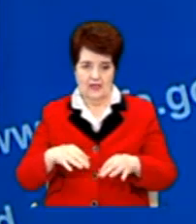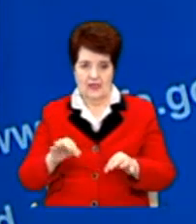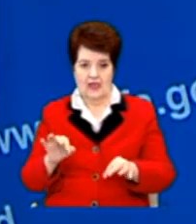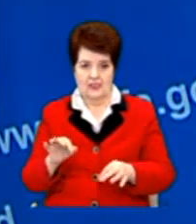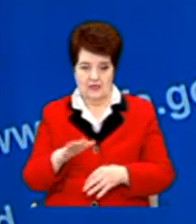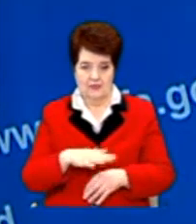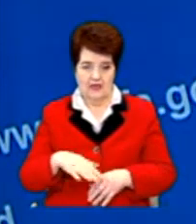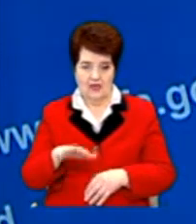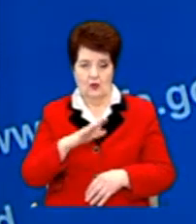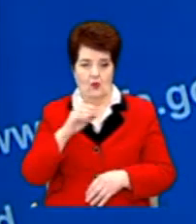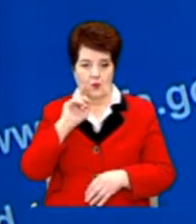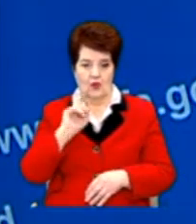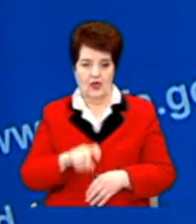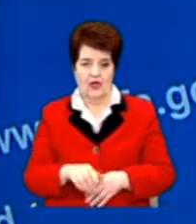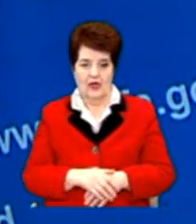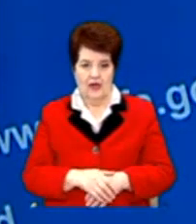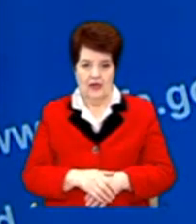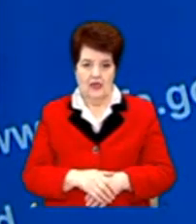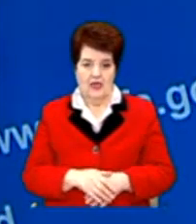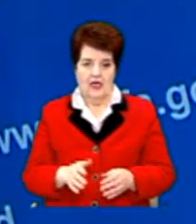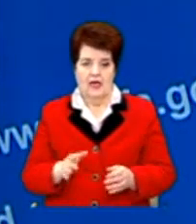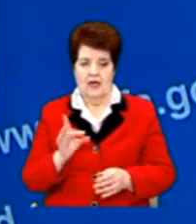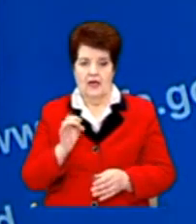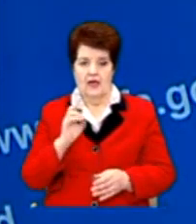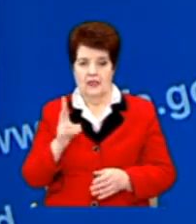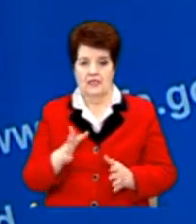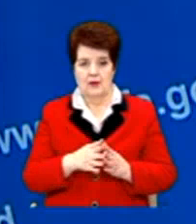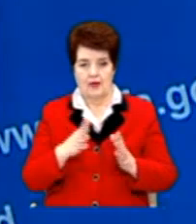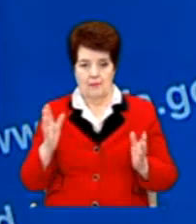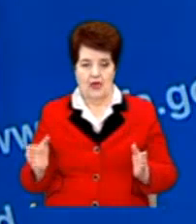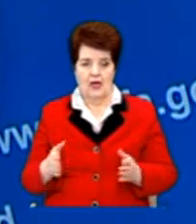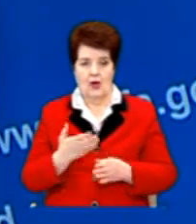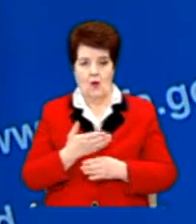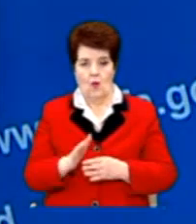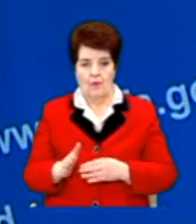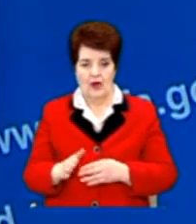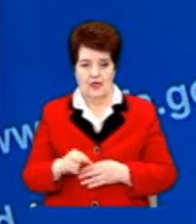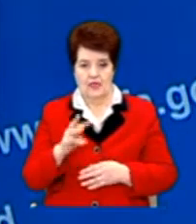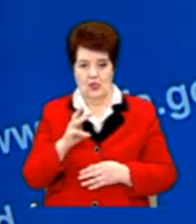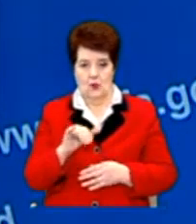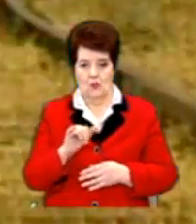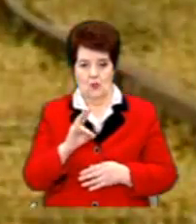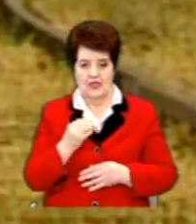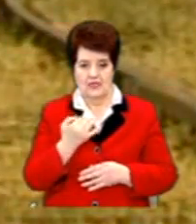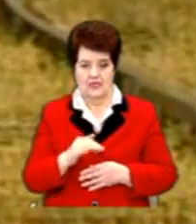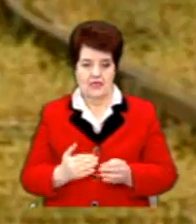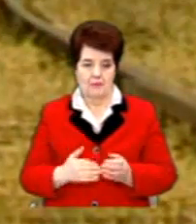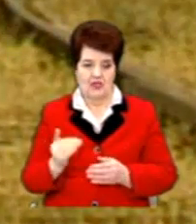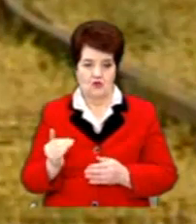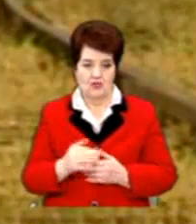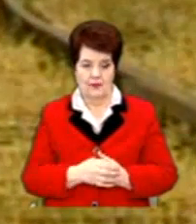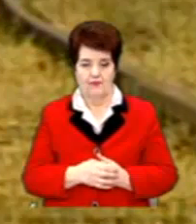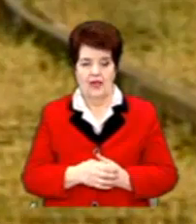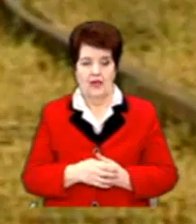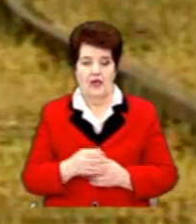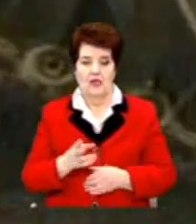de tranzit pe teritoriul Ucrainei, riscul este prea mare pentru a transporta o parte din munițiile deja depășite. Ministrul a mai